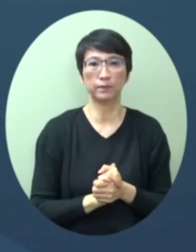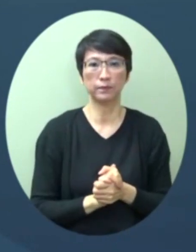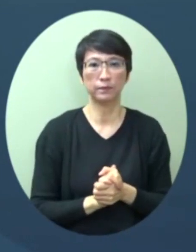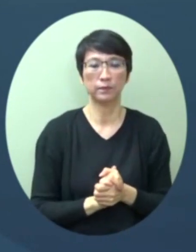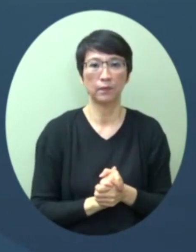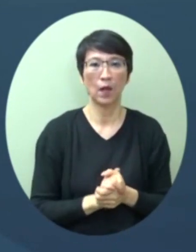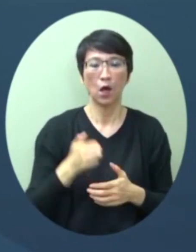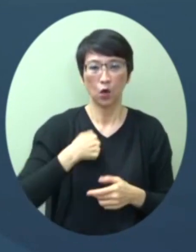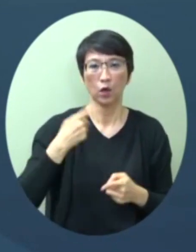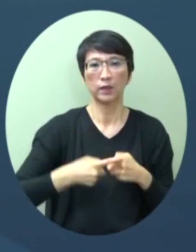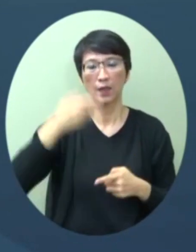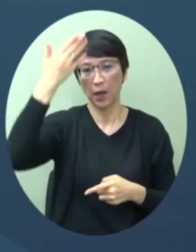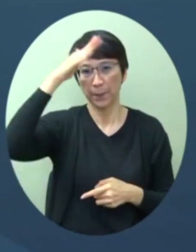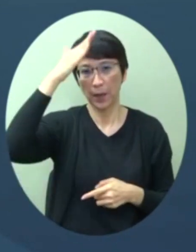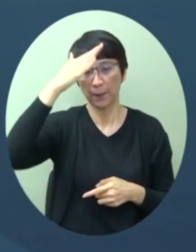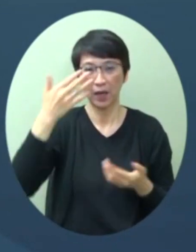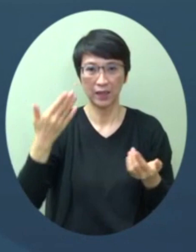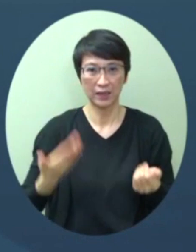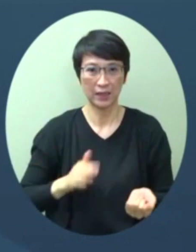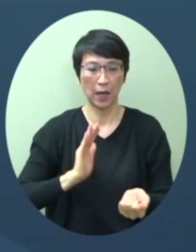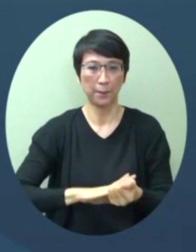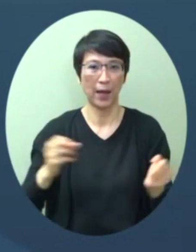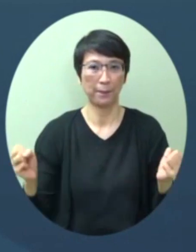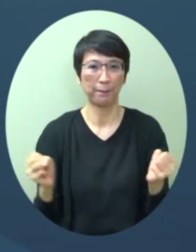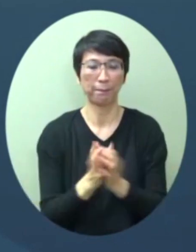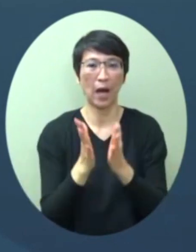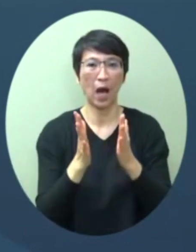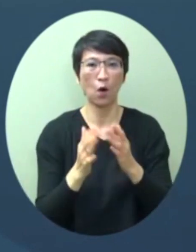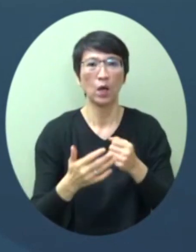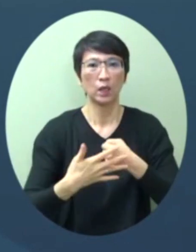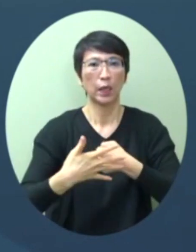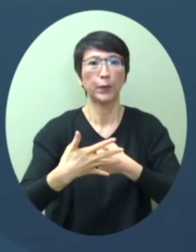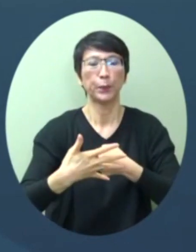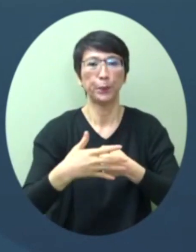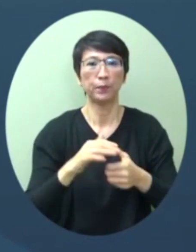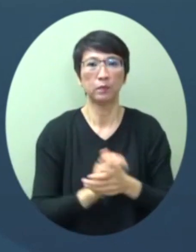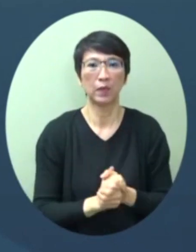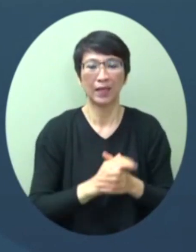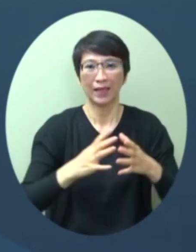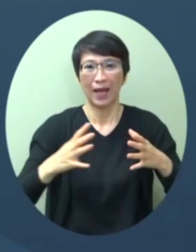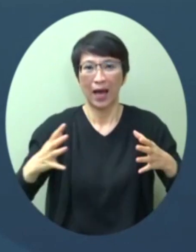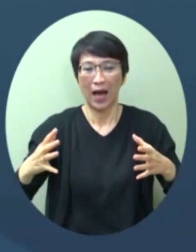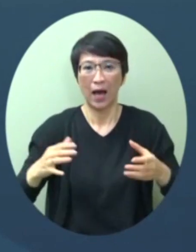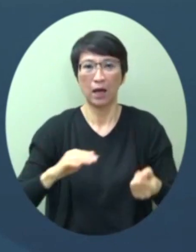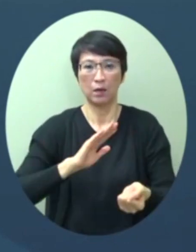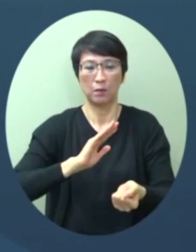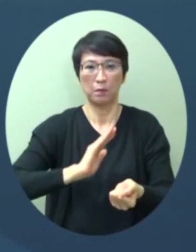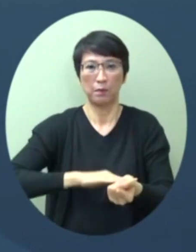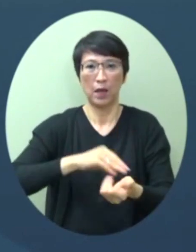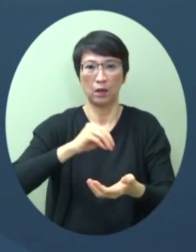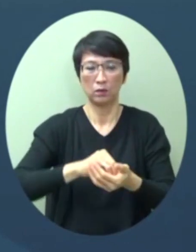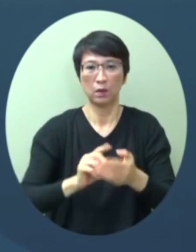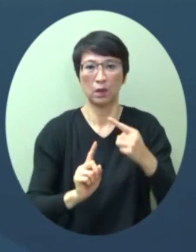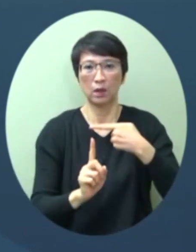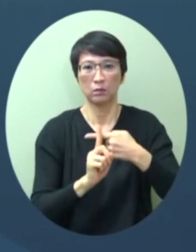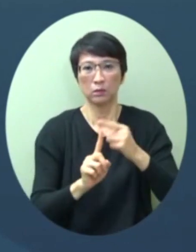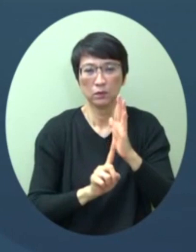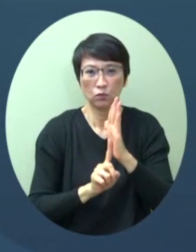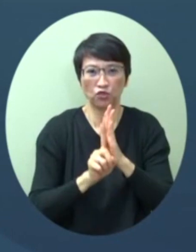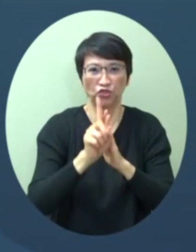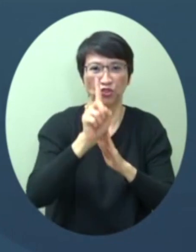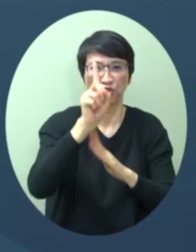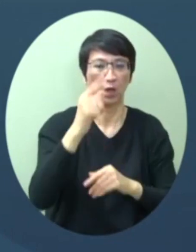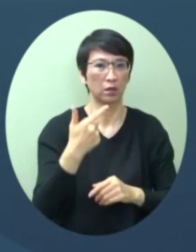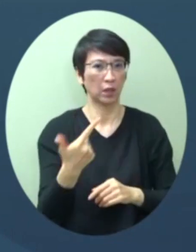我完全明白在这波疫情的规模和确诊个案上升得这么快的情况